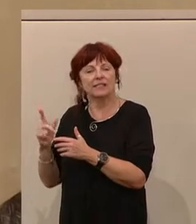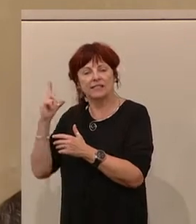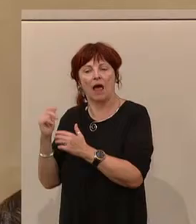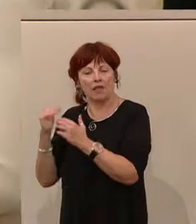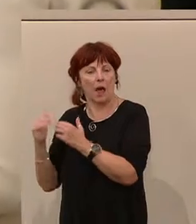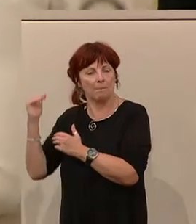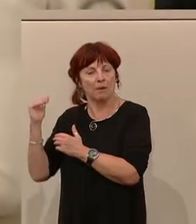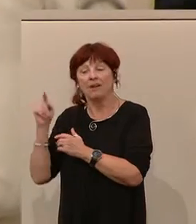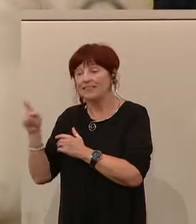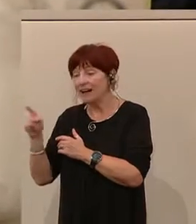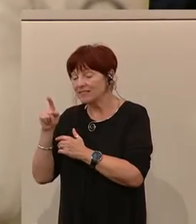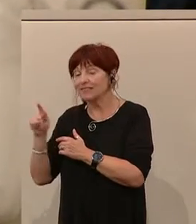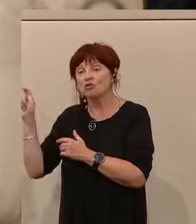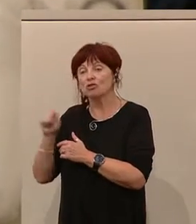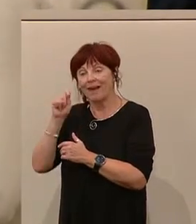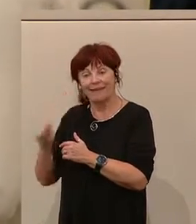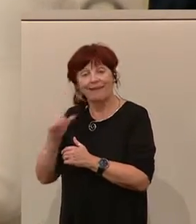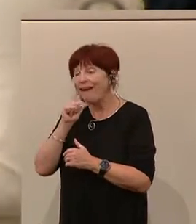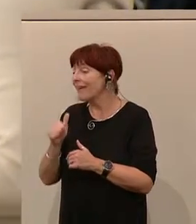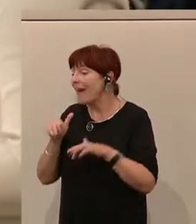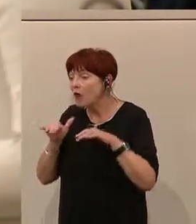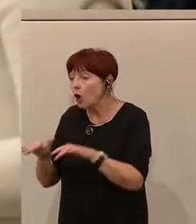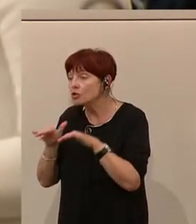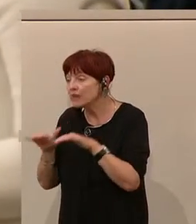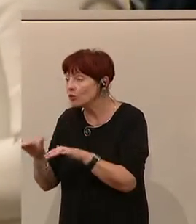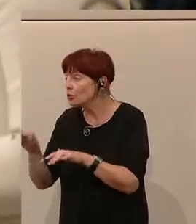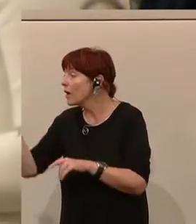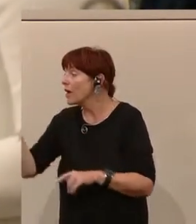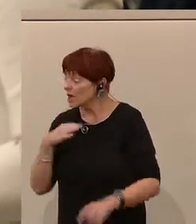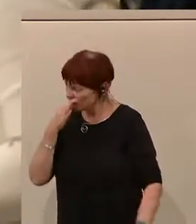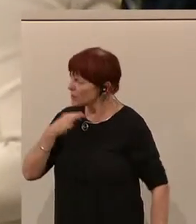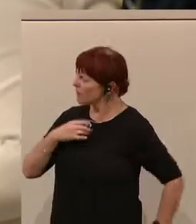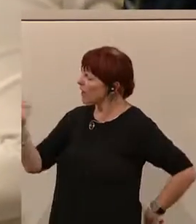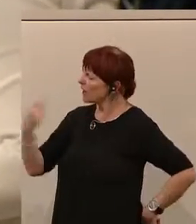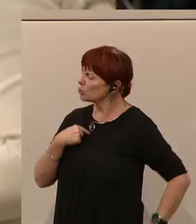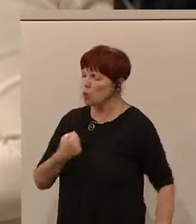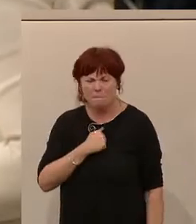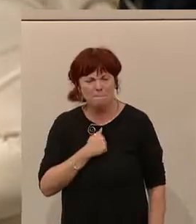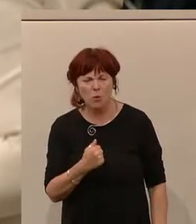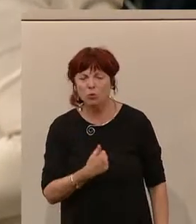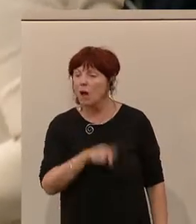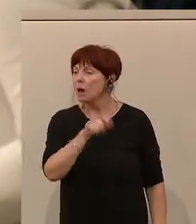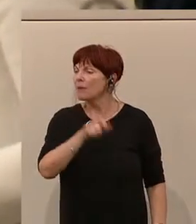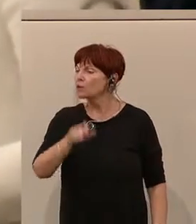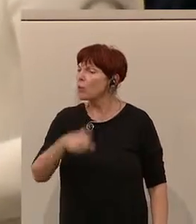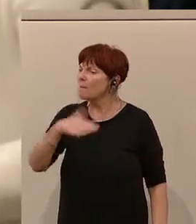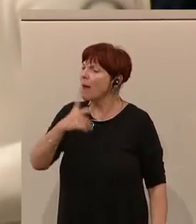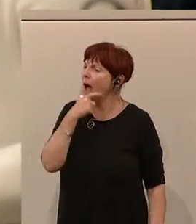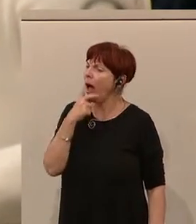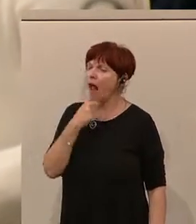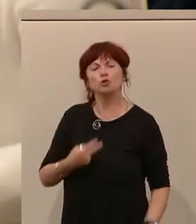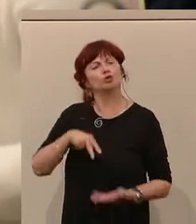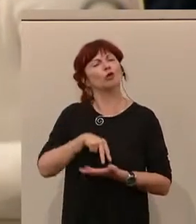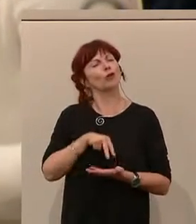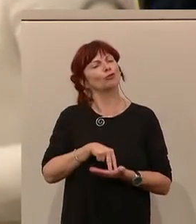mich, ob Sie den Mut haben, sich vor den Beschäftigungslosen, vor den Menschen, die schon älter sind, ob Sie den Mut haben, sich hinzustellen und